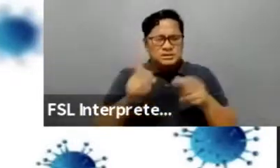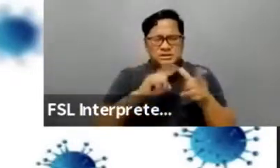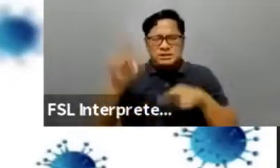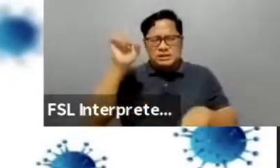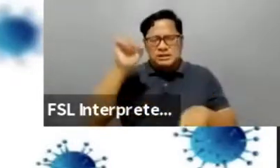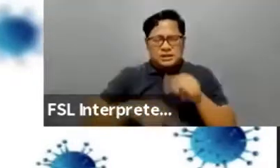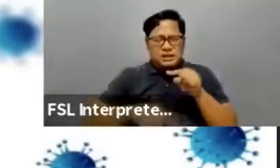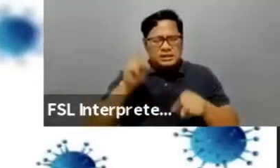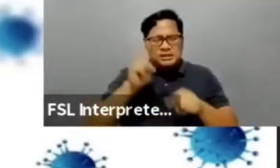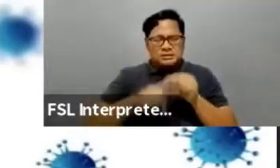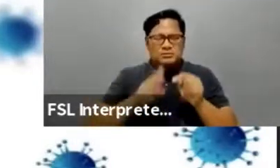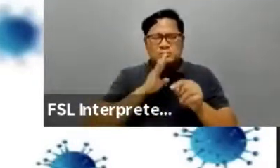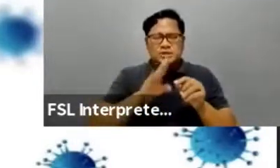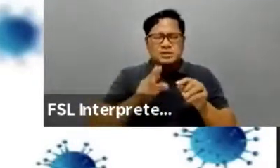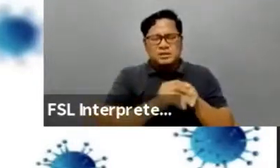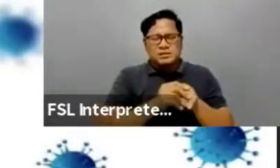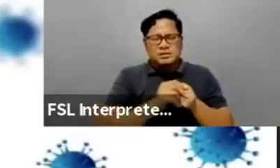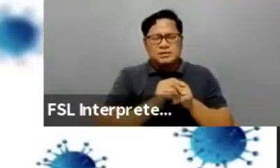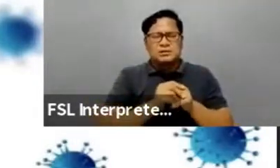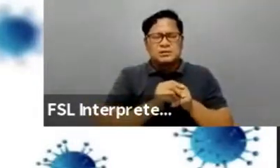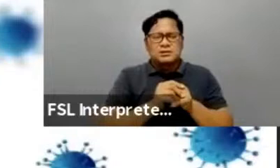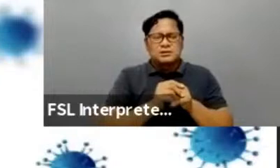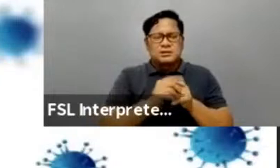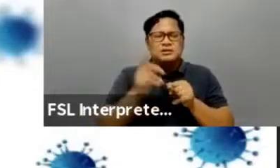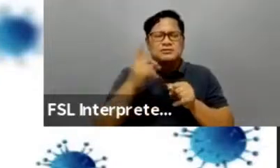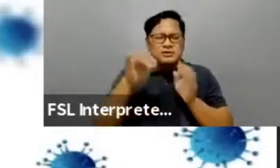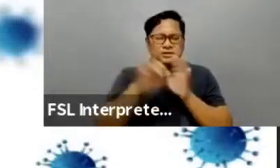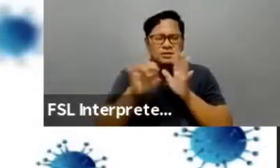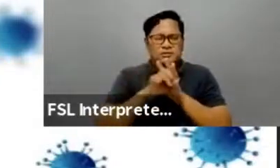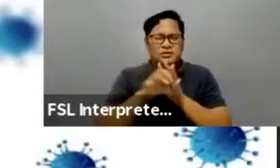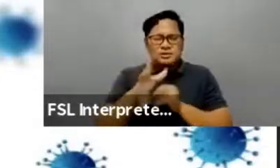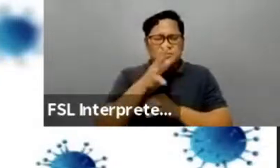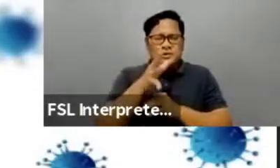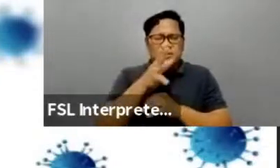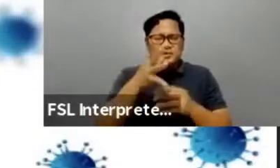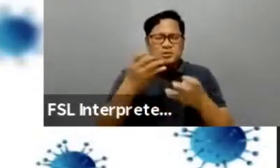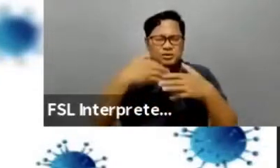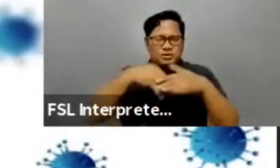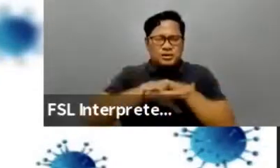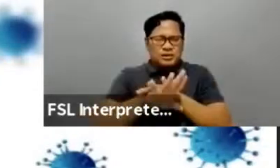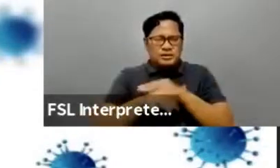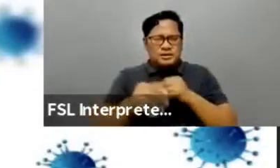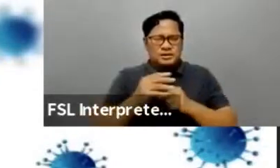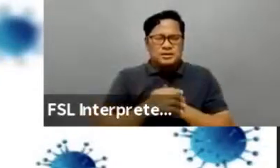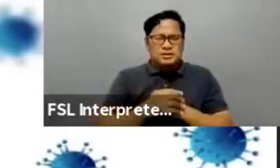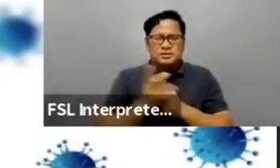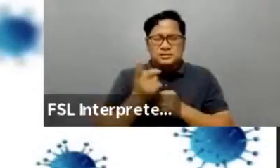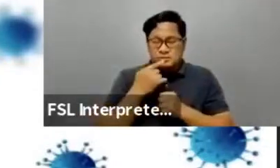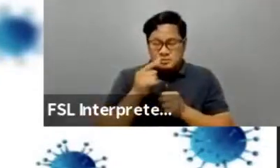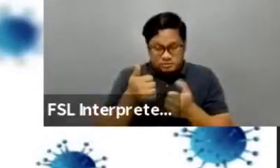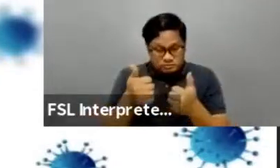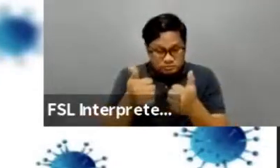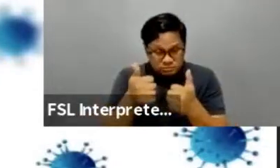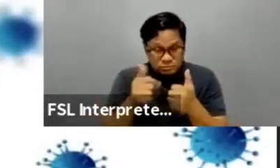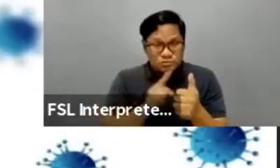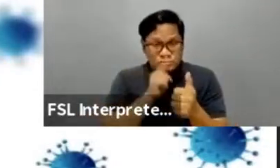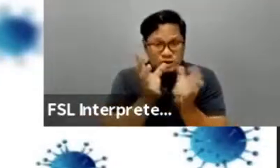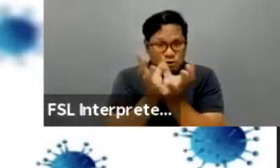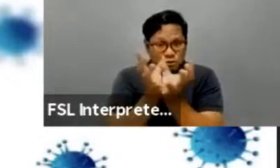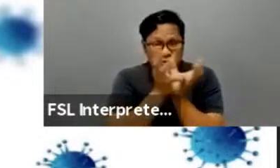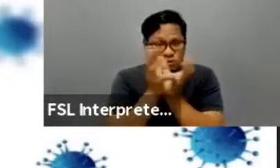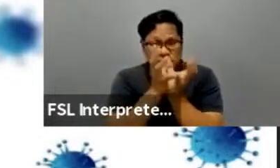sa Pilipinas ang mga ibang tao na may gustong pumasok dito. Nagkaroon din tayo ng community